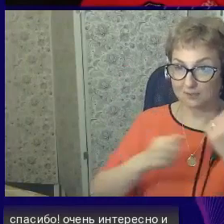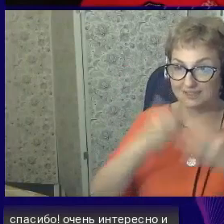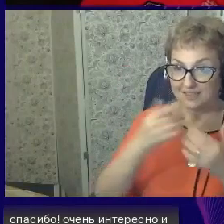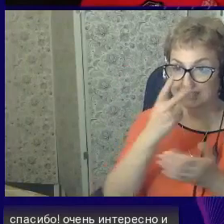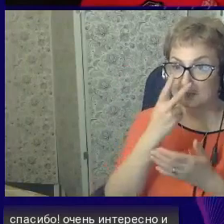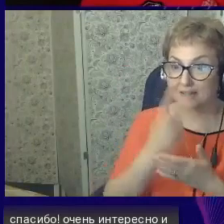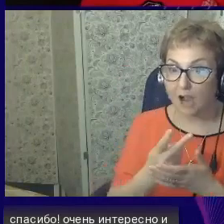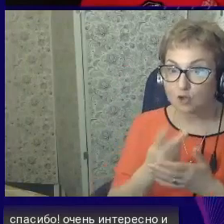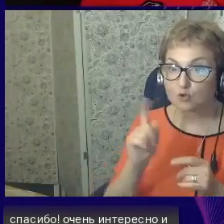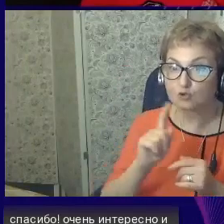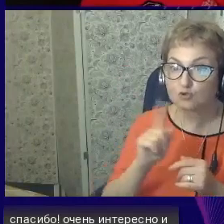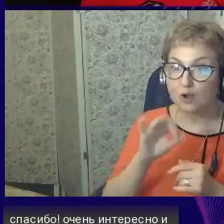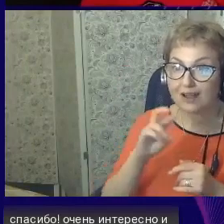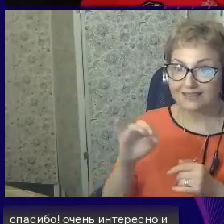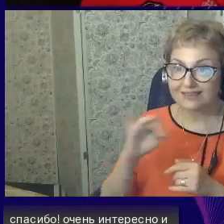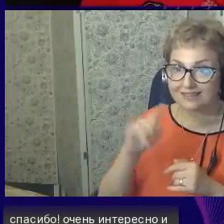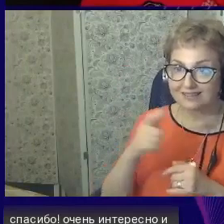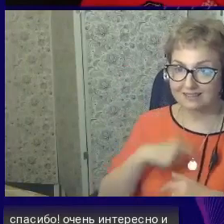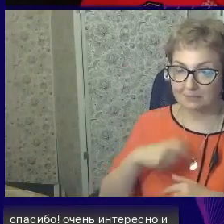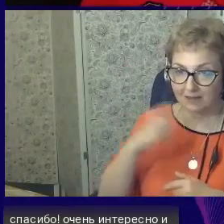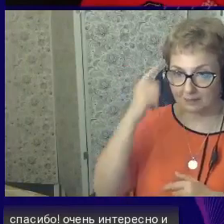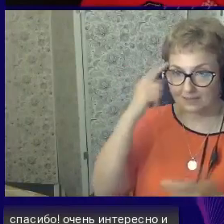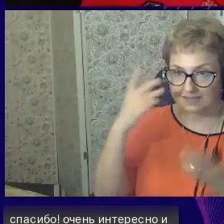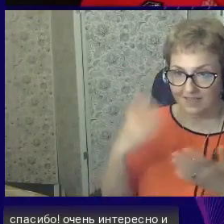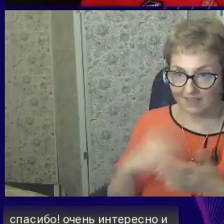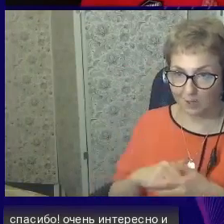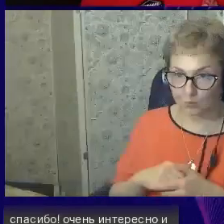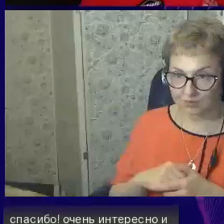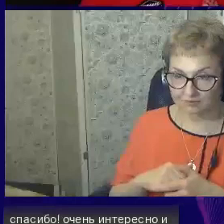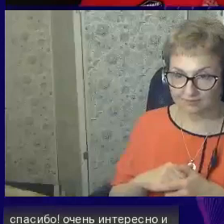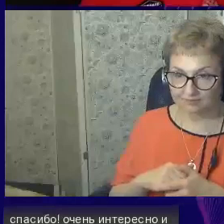презентации покажу, что они себя представляют.